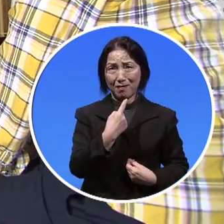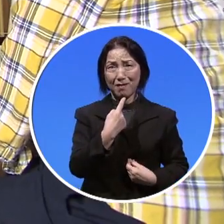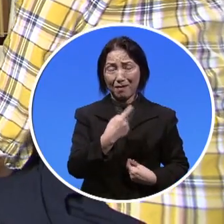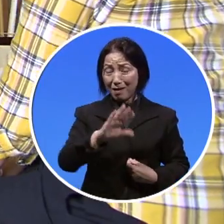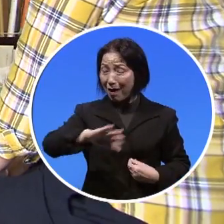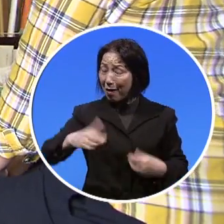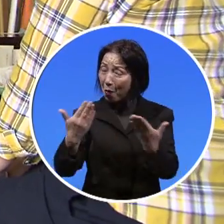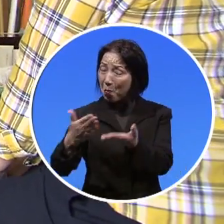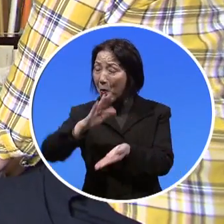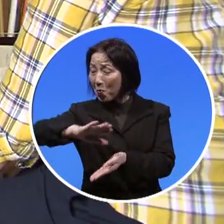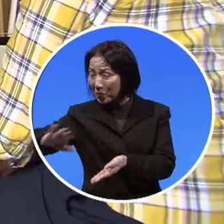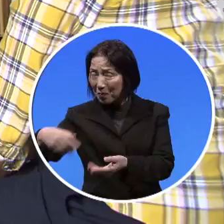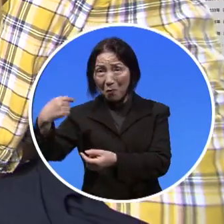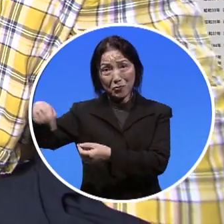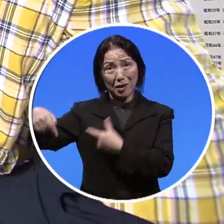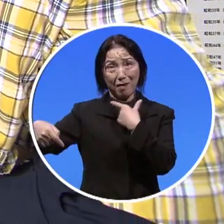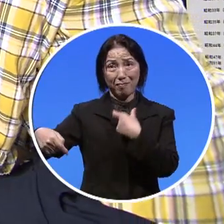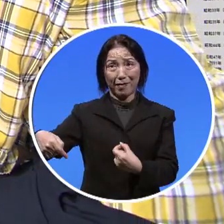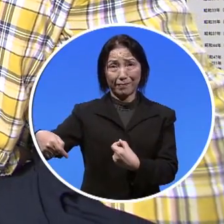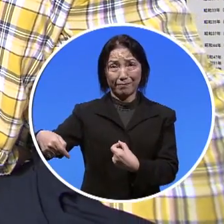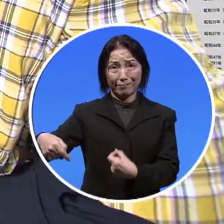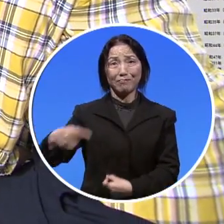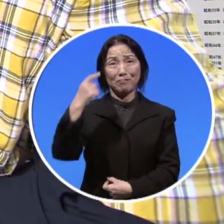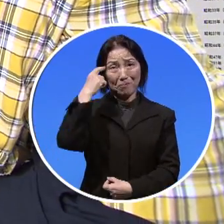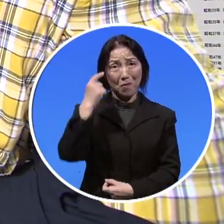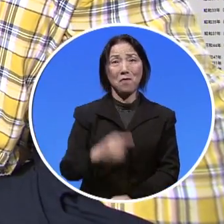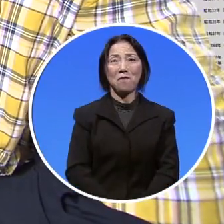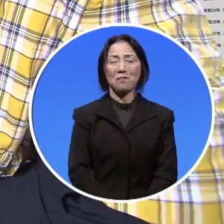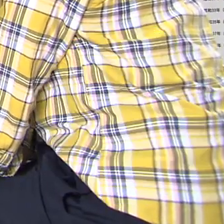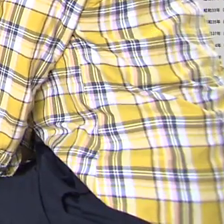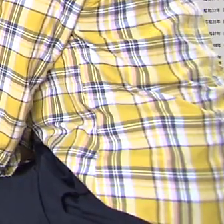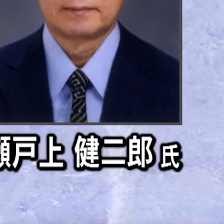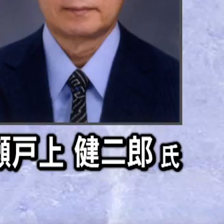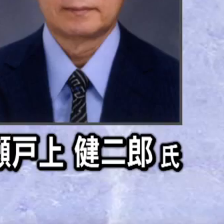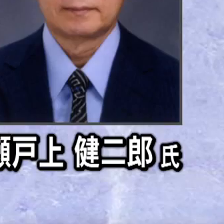学校の子どもたちにも教えと思っ